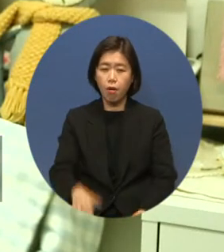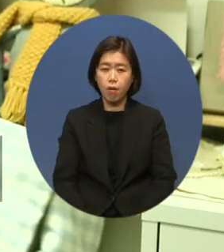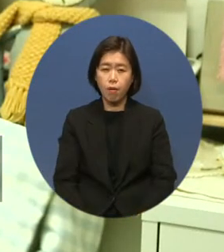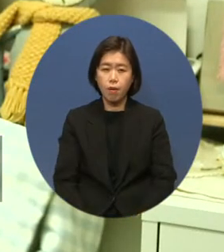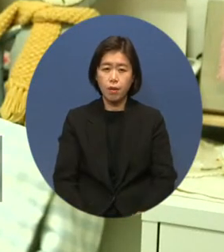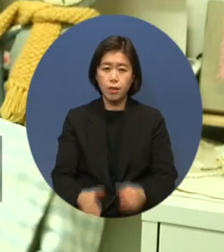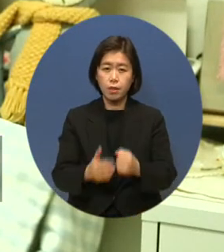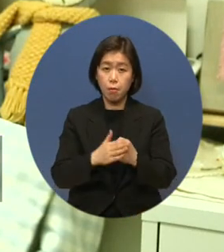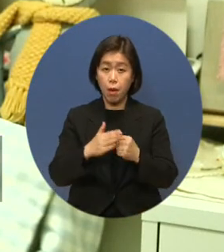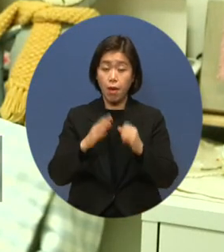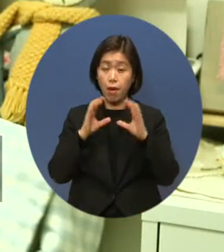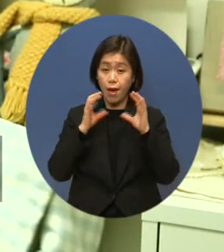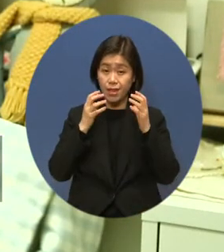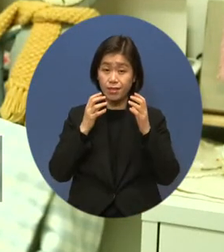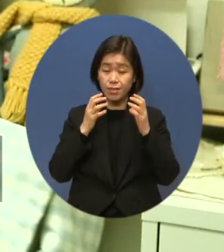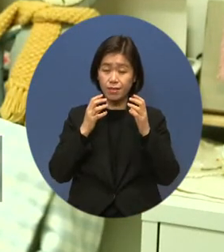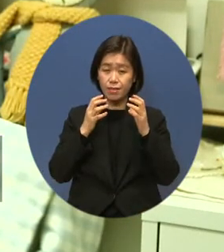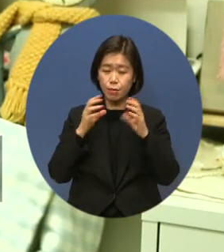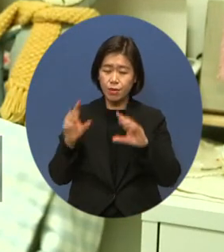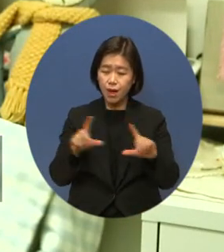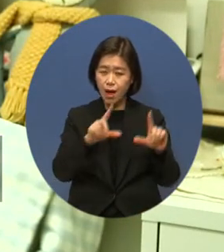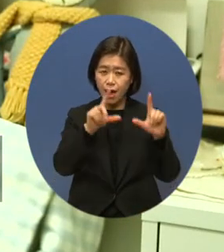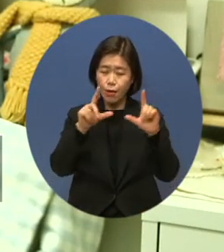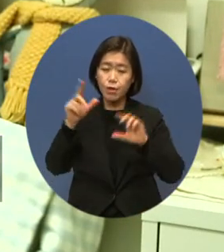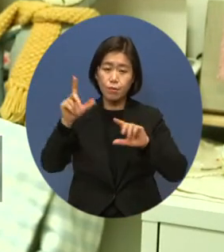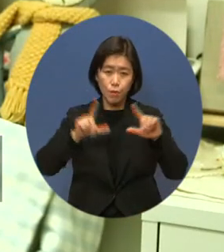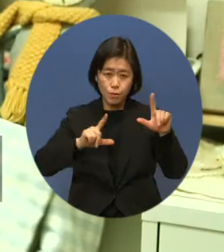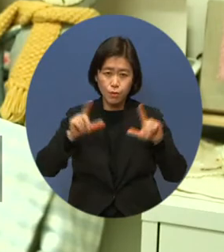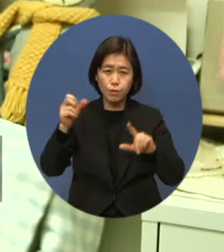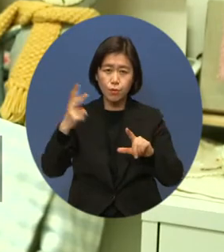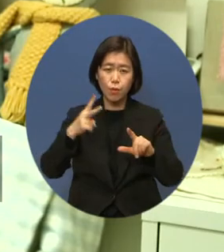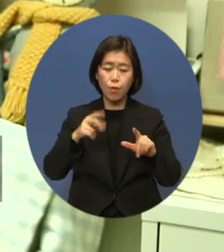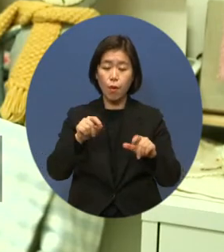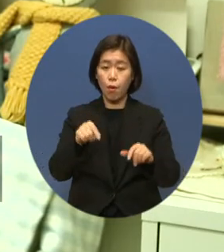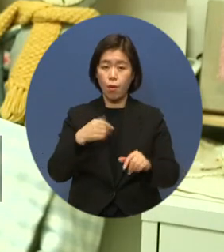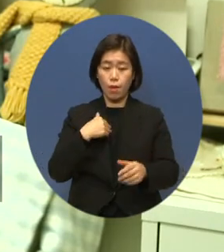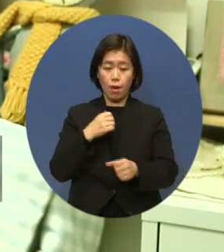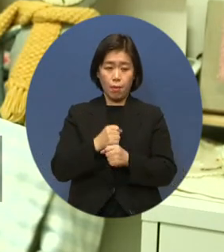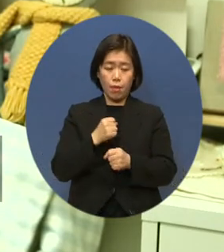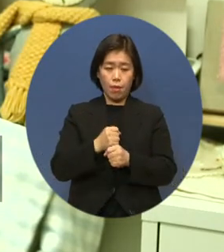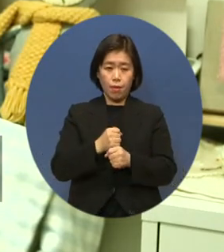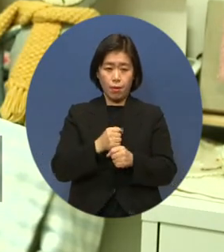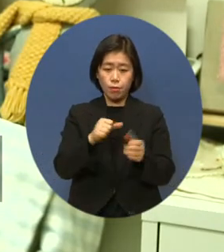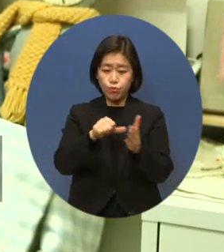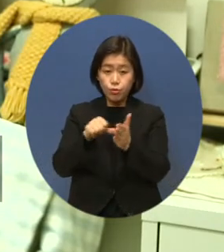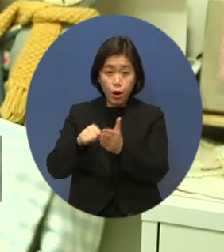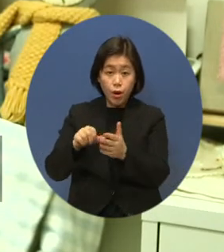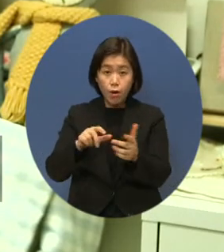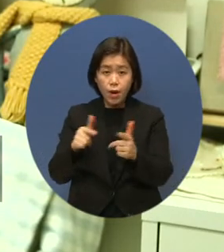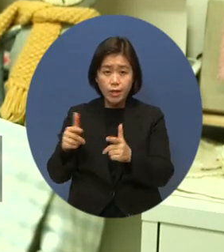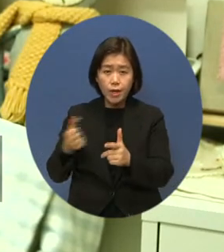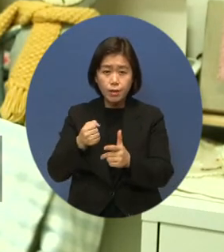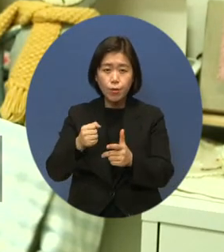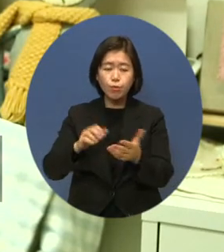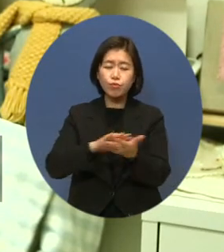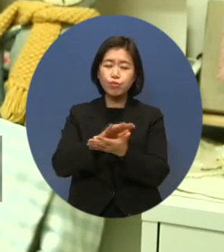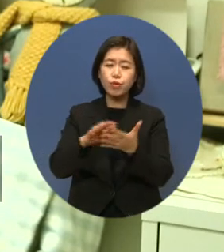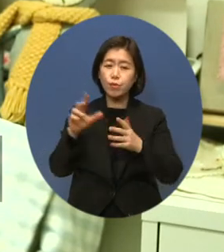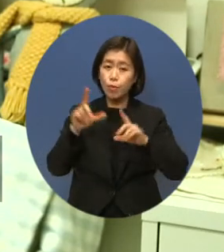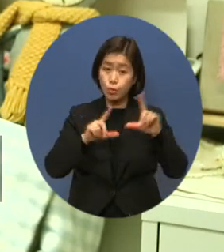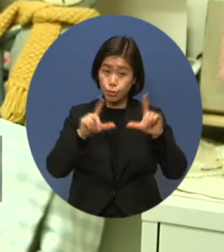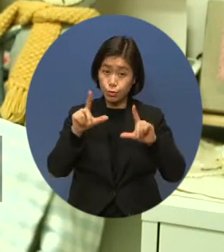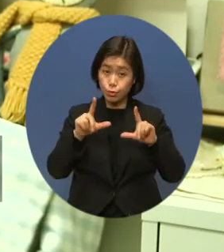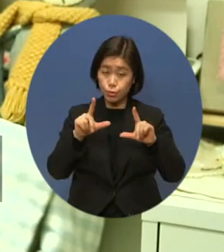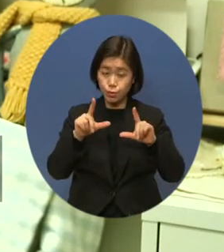모습이라든지 뭐 교구제를 가지고 노는 모습이라든지 일상의 모습들을 이제 뭐 동영상을 올려주시면 보기도 하고